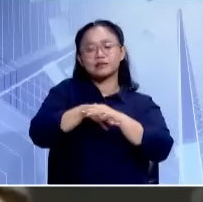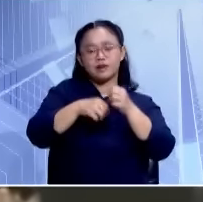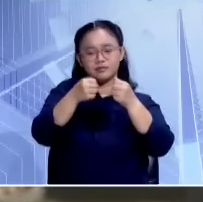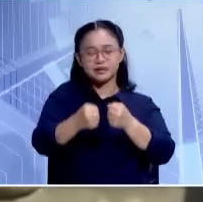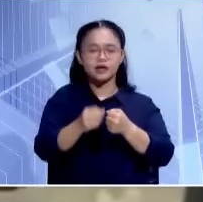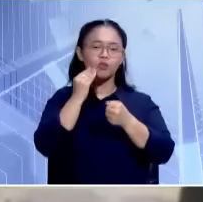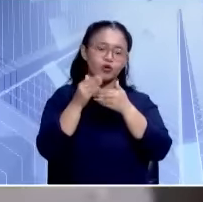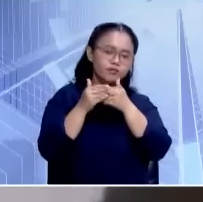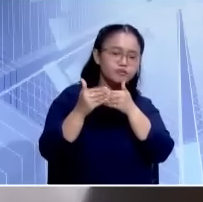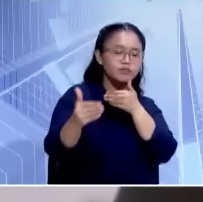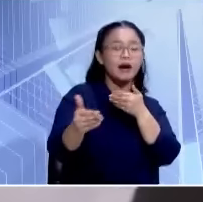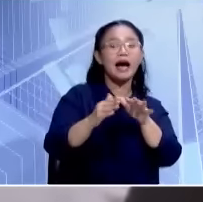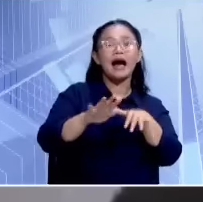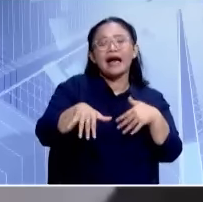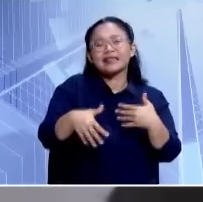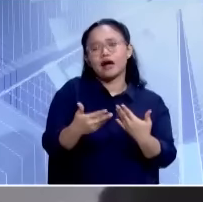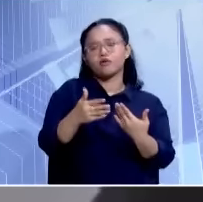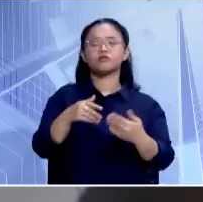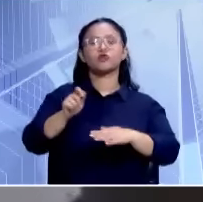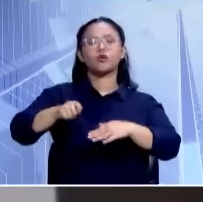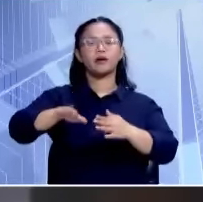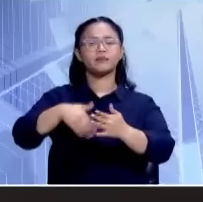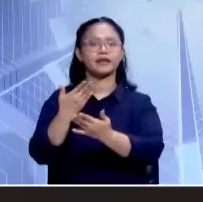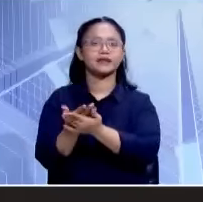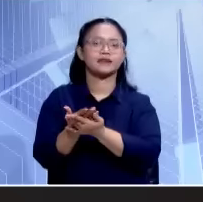seumur hidup dan maksimal hukuman mati.